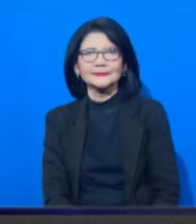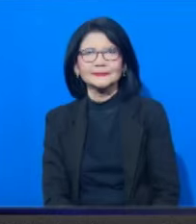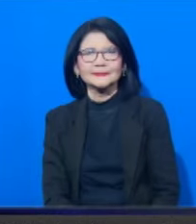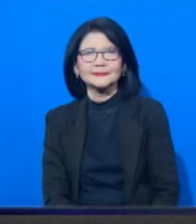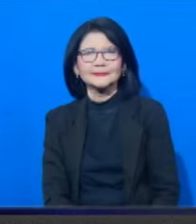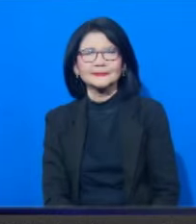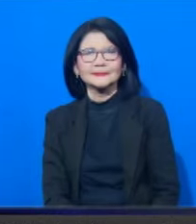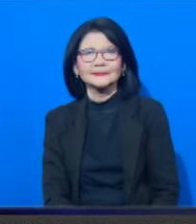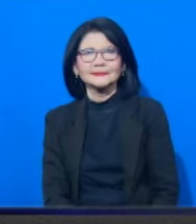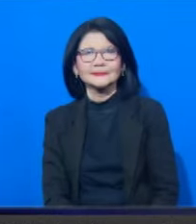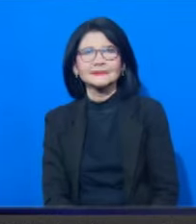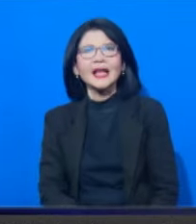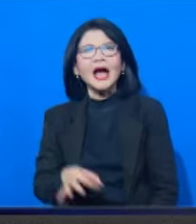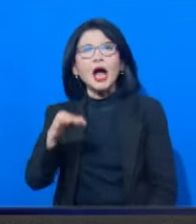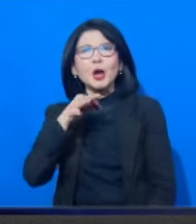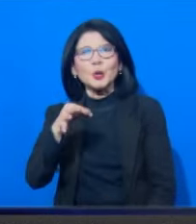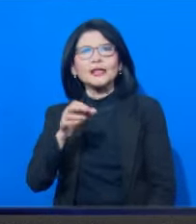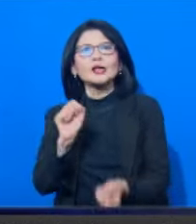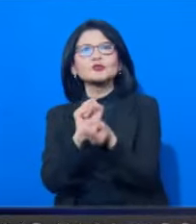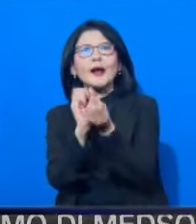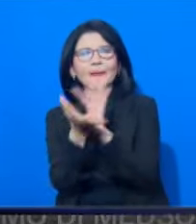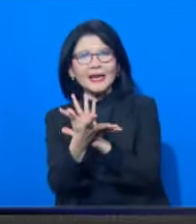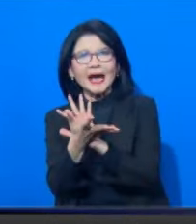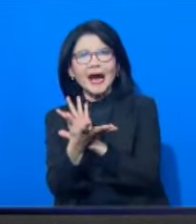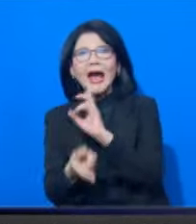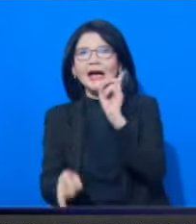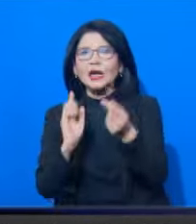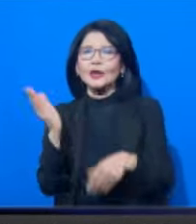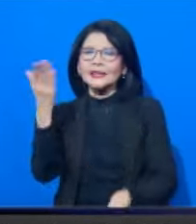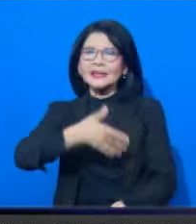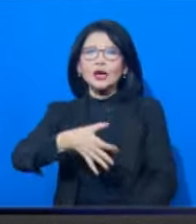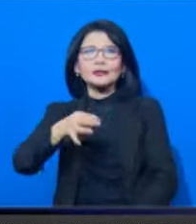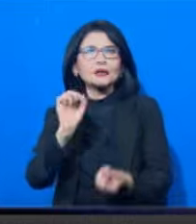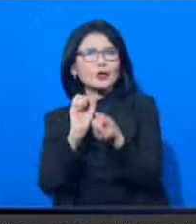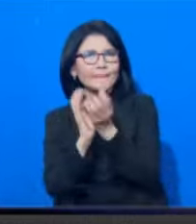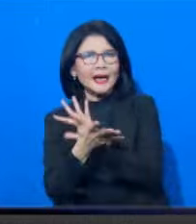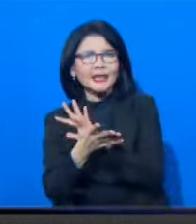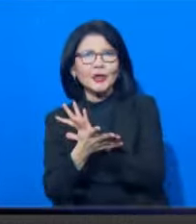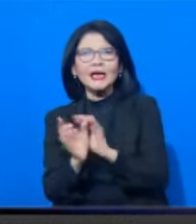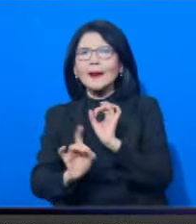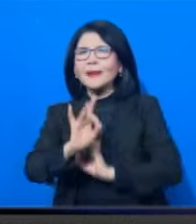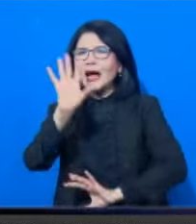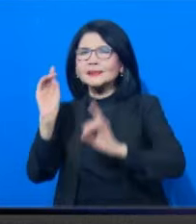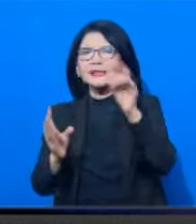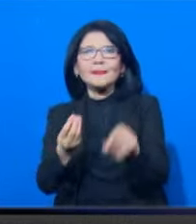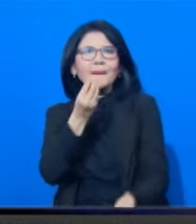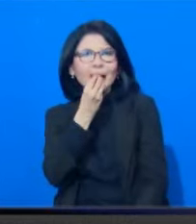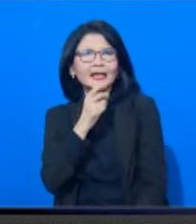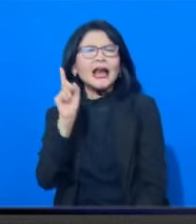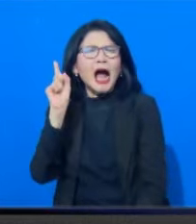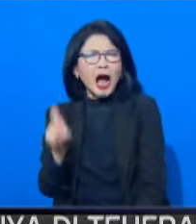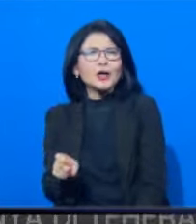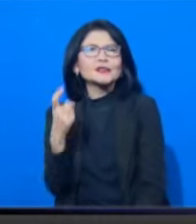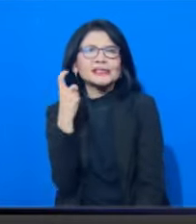Selanjutnya kita menuju ke Kota Pahlawan Surabaya. Jika Anda berkunjung ke Kota Surabaya, ada beragam kuliner yang sayang untuk